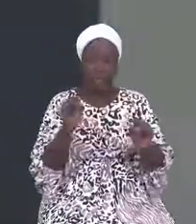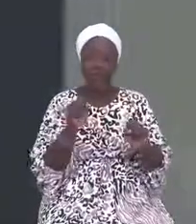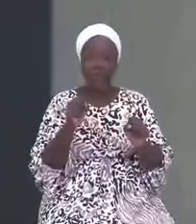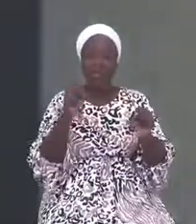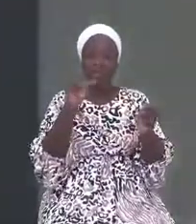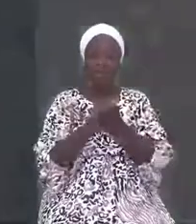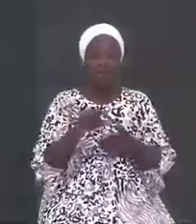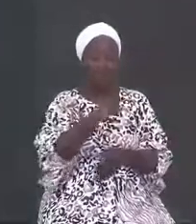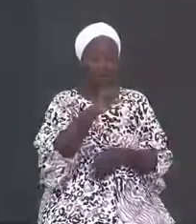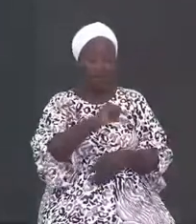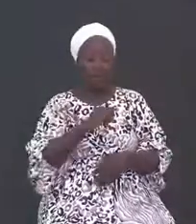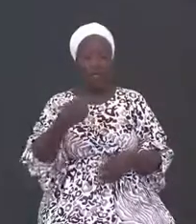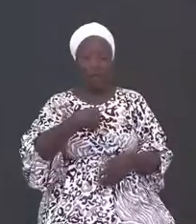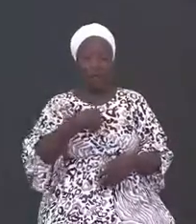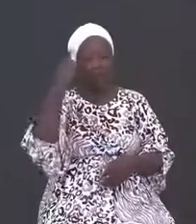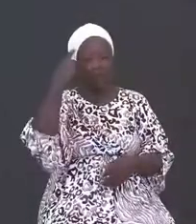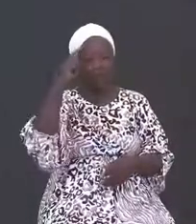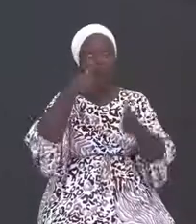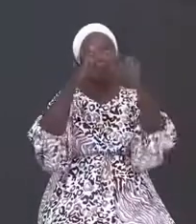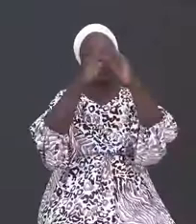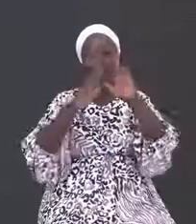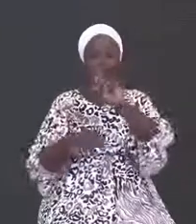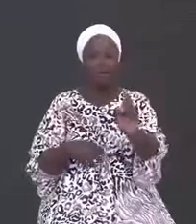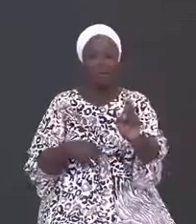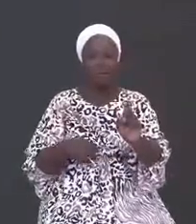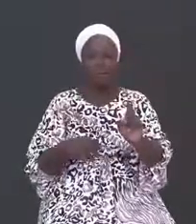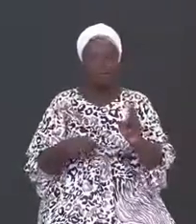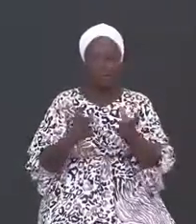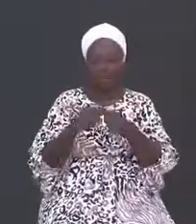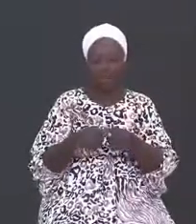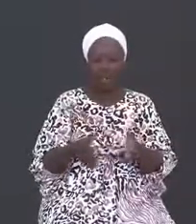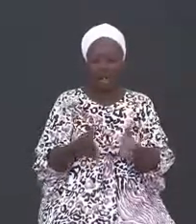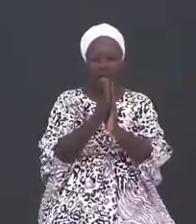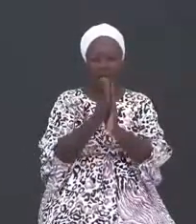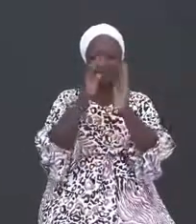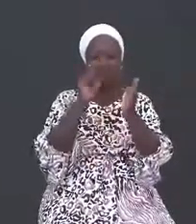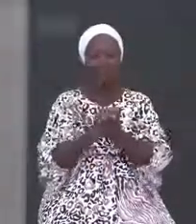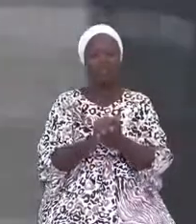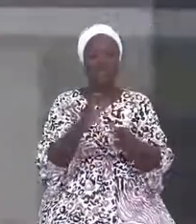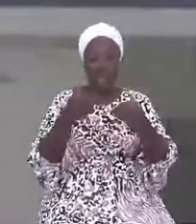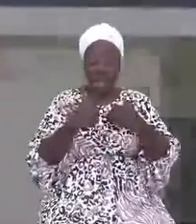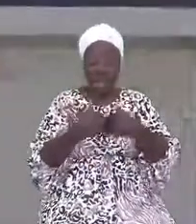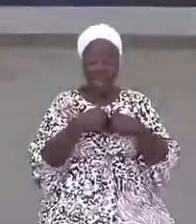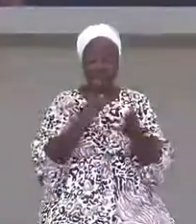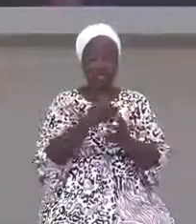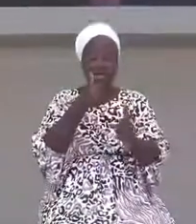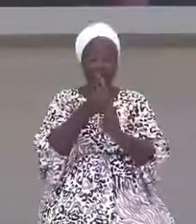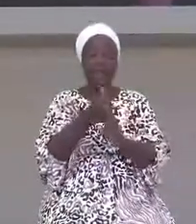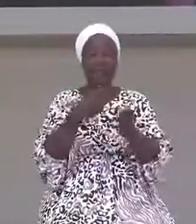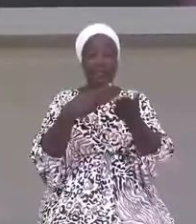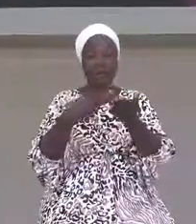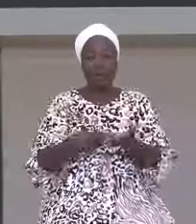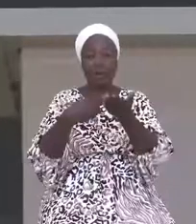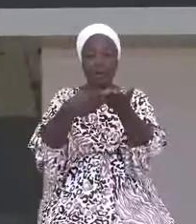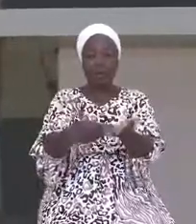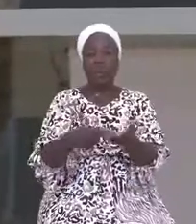me qualifie pour le ciel. Il avait l'auto-recommandation. Et quand Jésus a dit, oh,